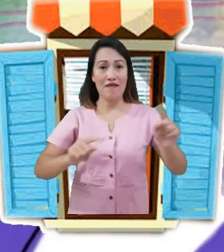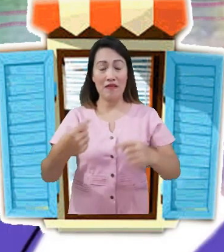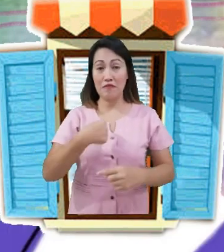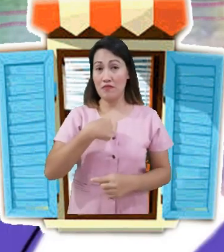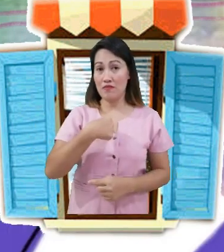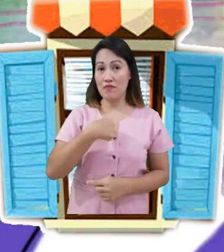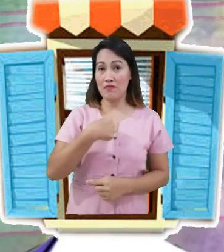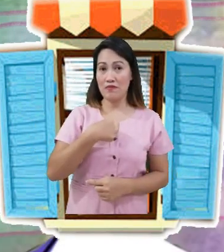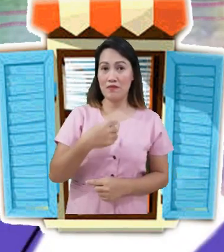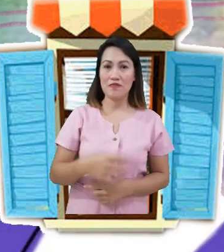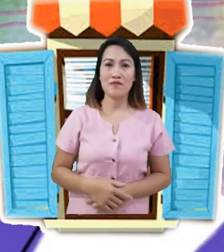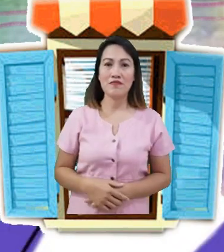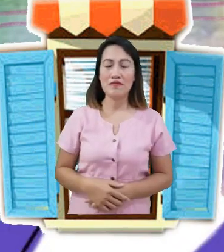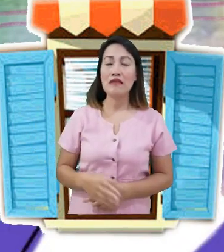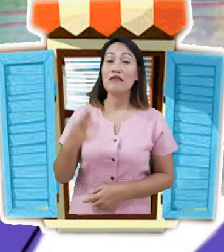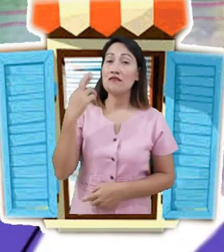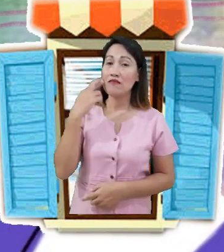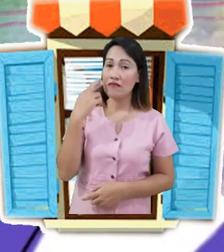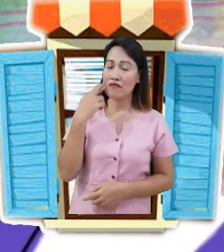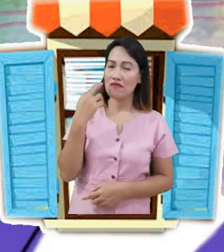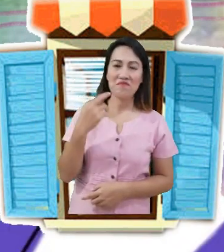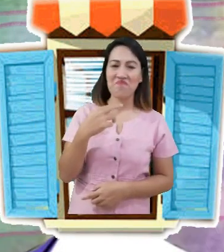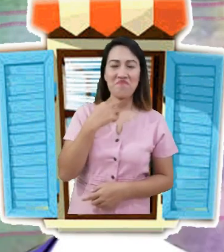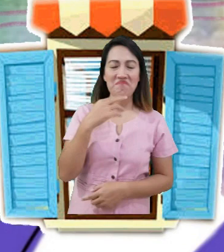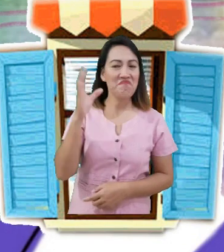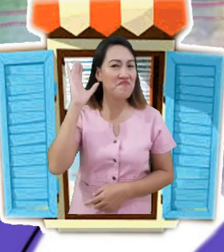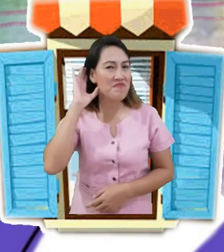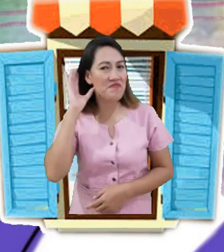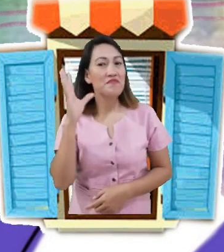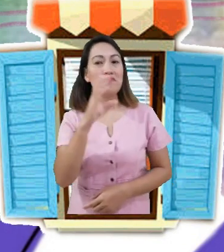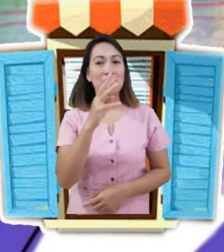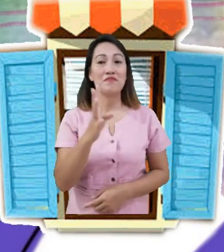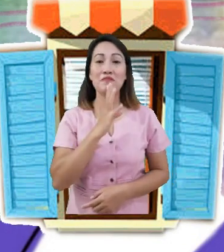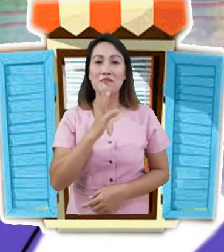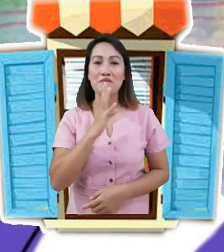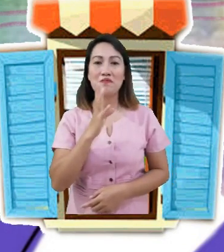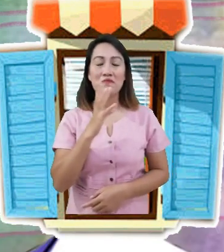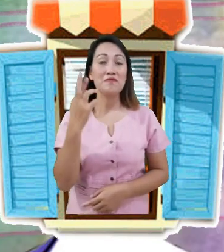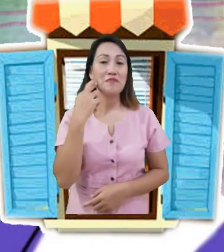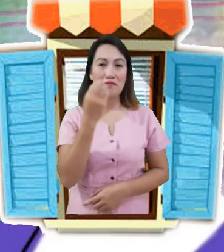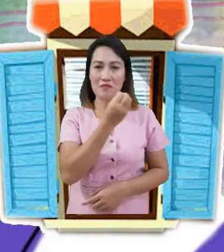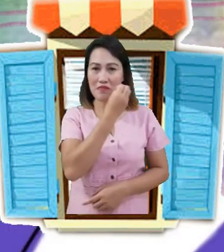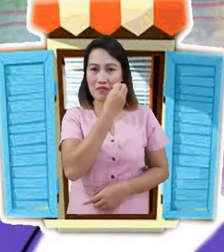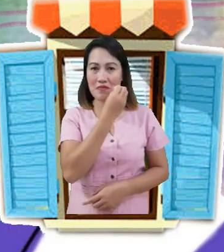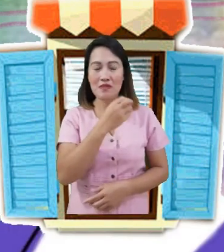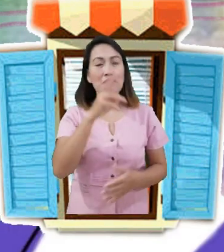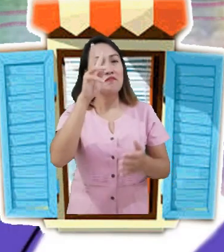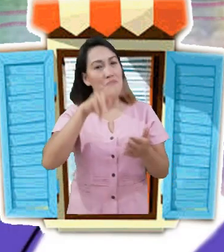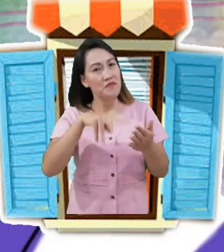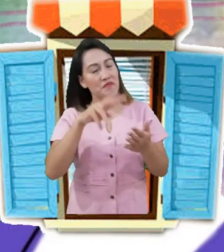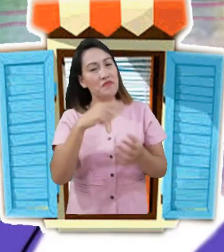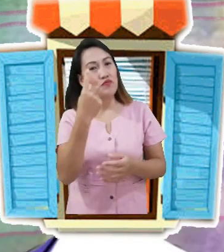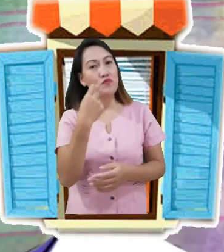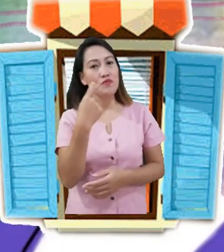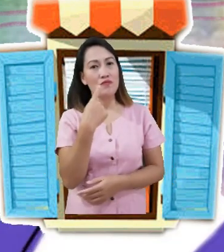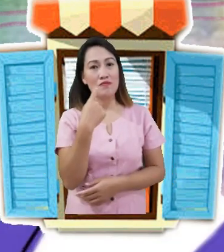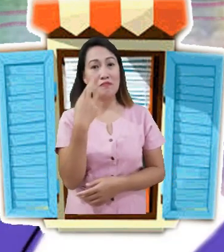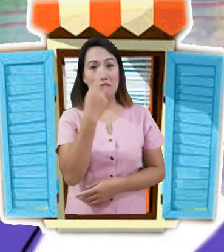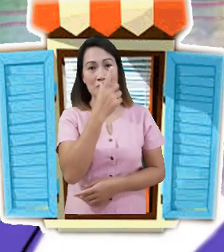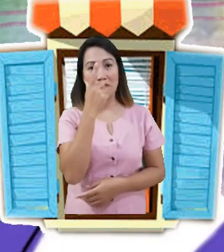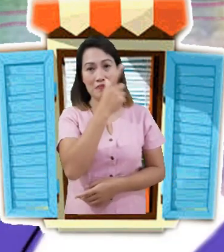Rita, hindi nakaririnig at nakapagsasalita si Rosario. Nakakabasa lamang siya ng labi kaya kanya